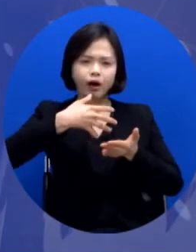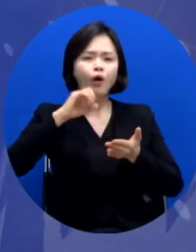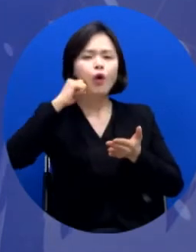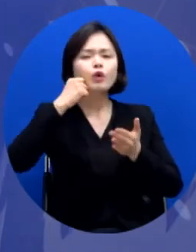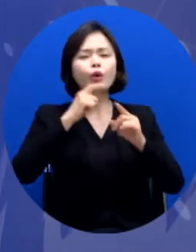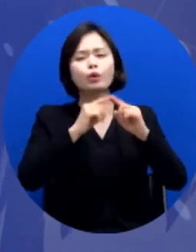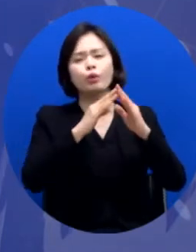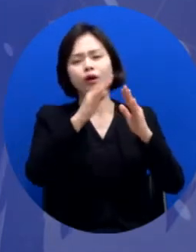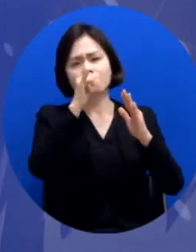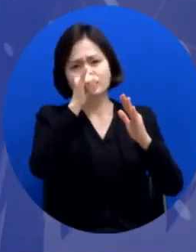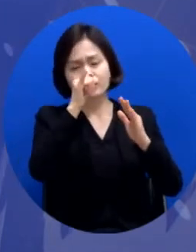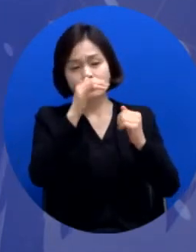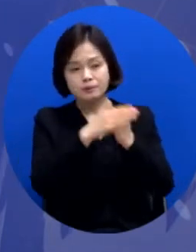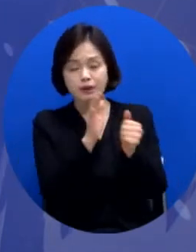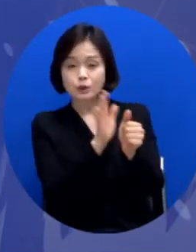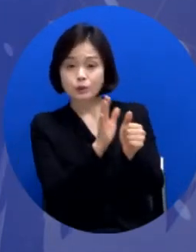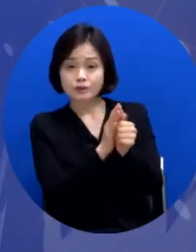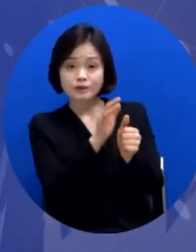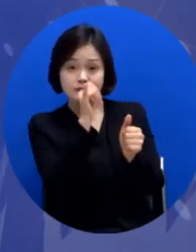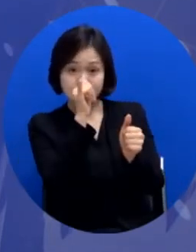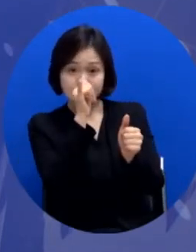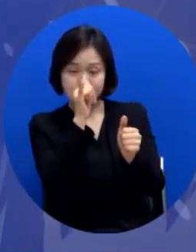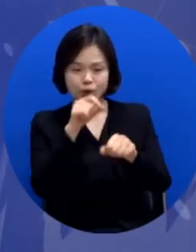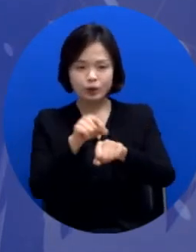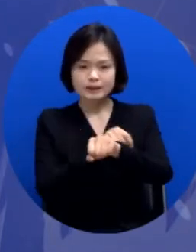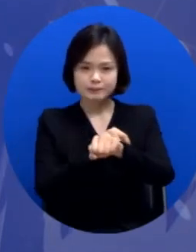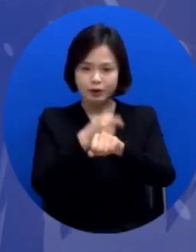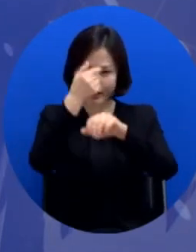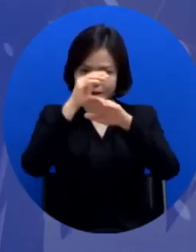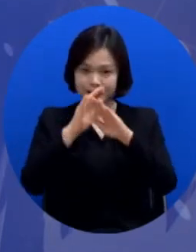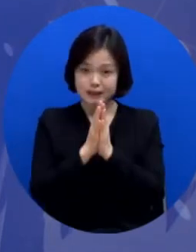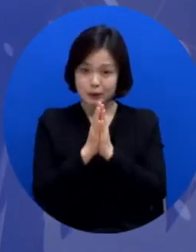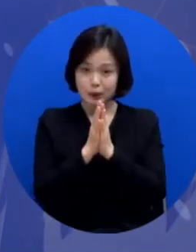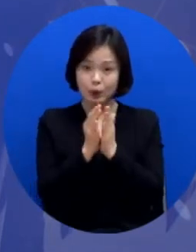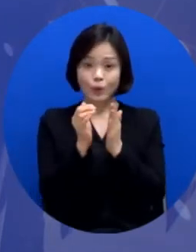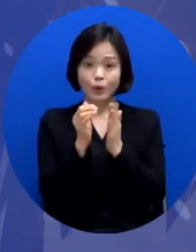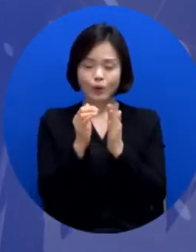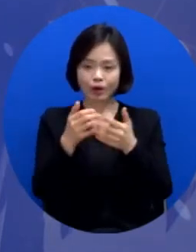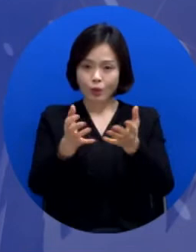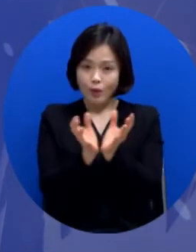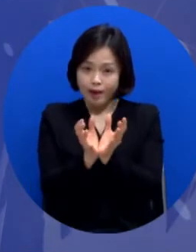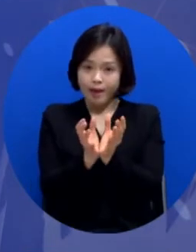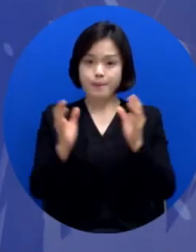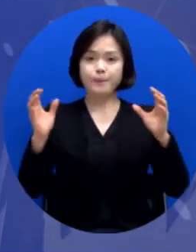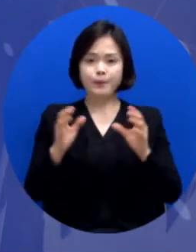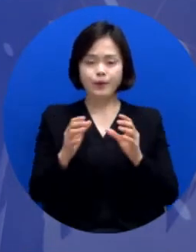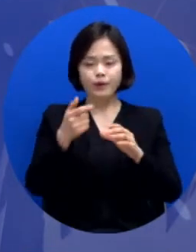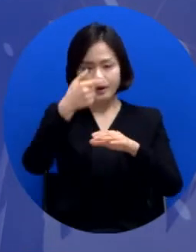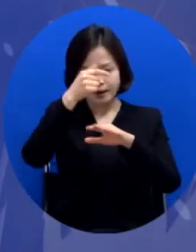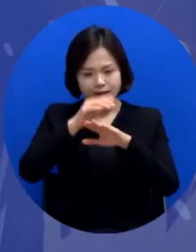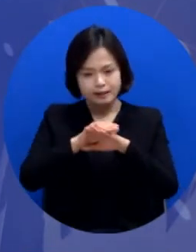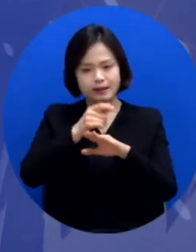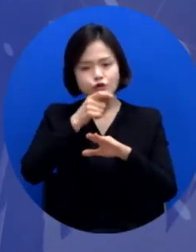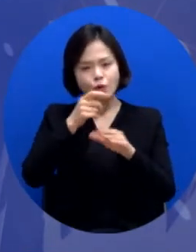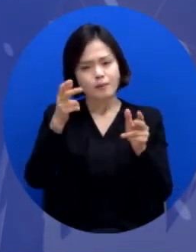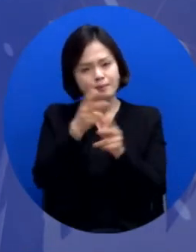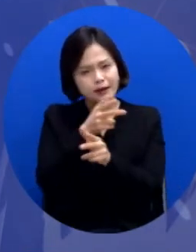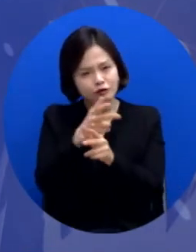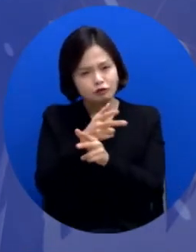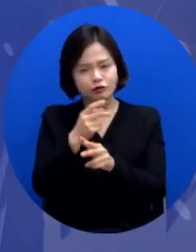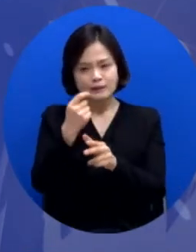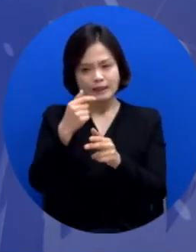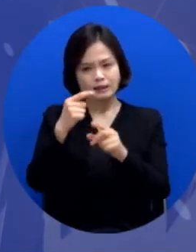통합 중에는 신년 특별 기도회 를 진행하고 하면서 새벽기도 부터 주의로 수요 예배 때 작은 교회 목회자들을 초청해